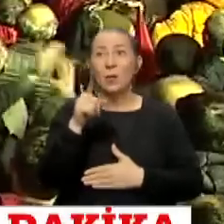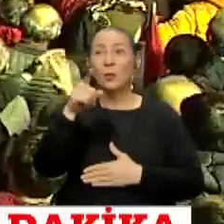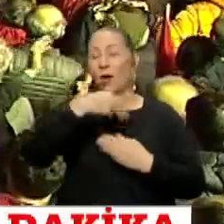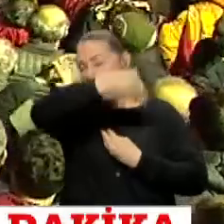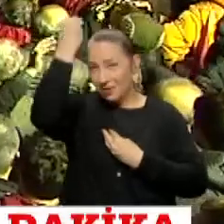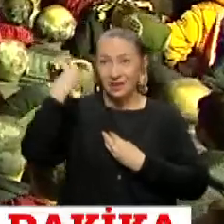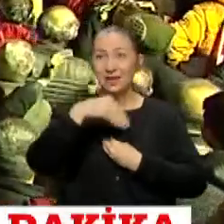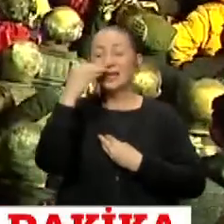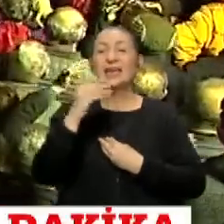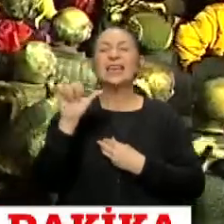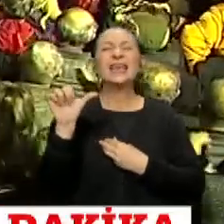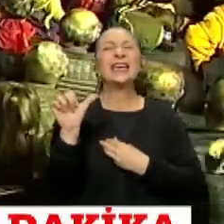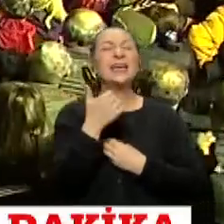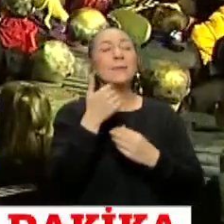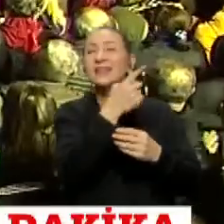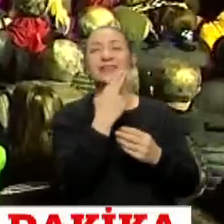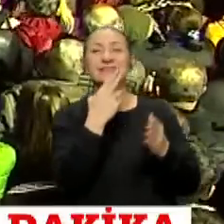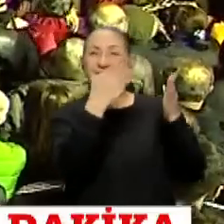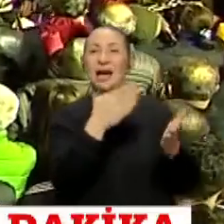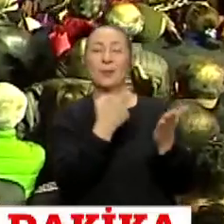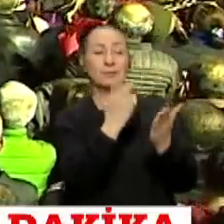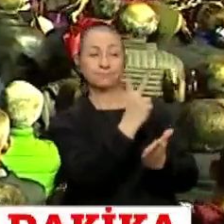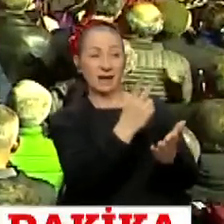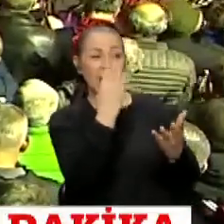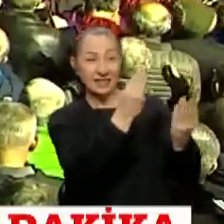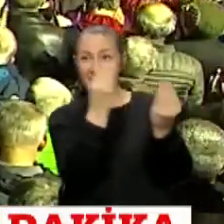bu atkı Kıymet'in atkısı.